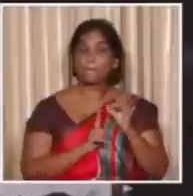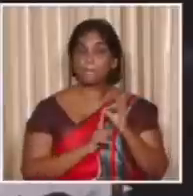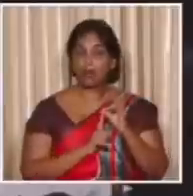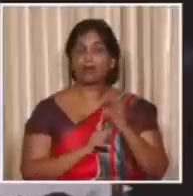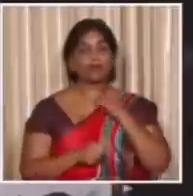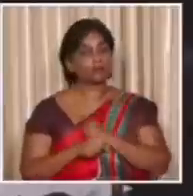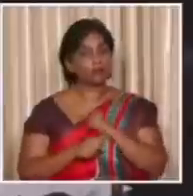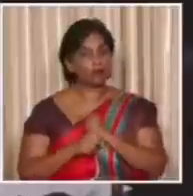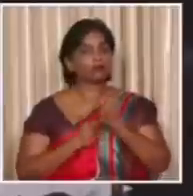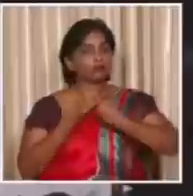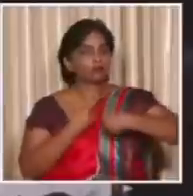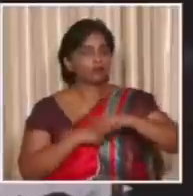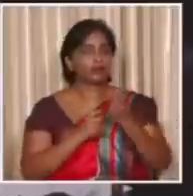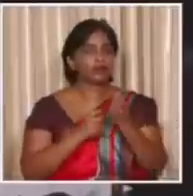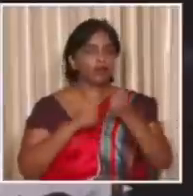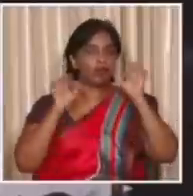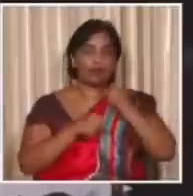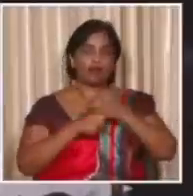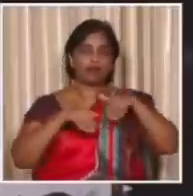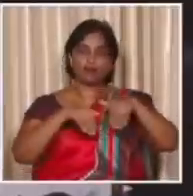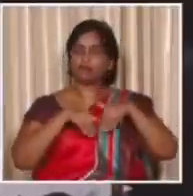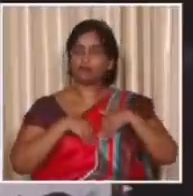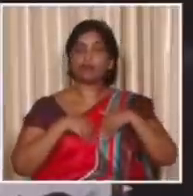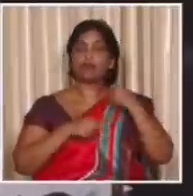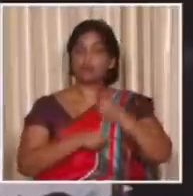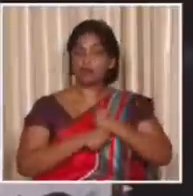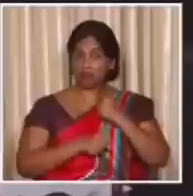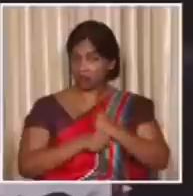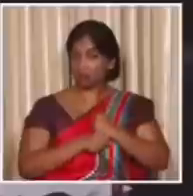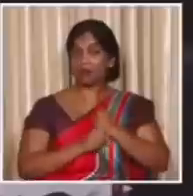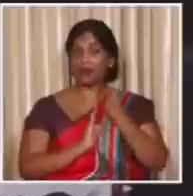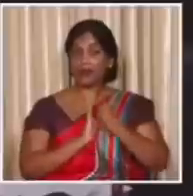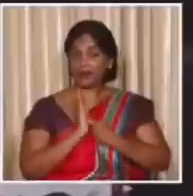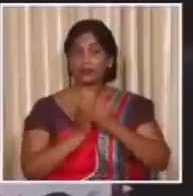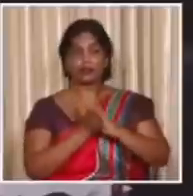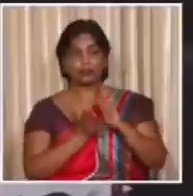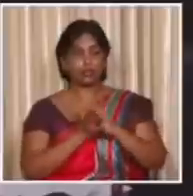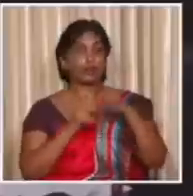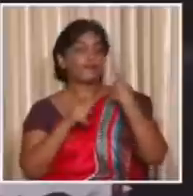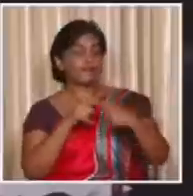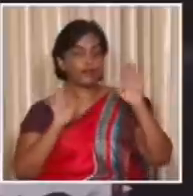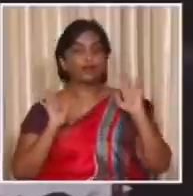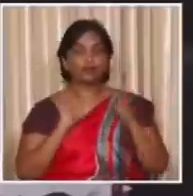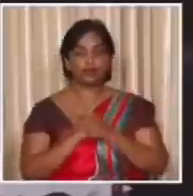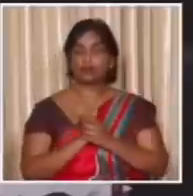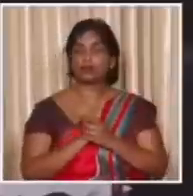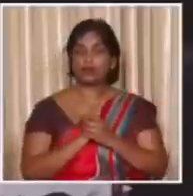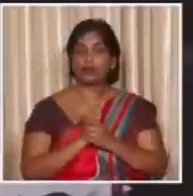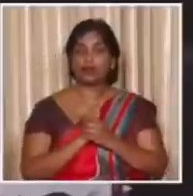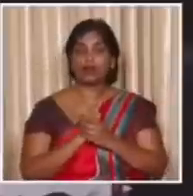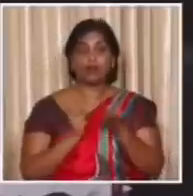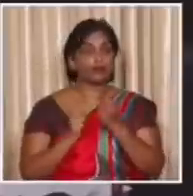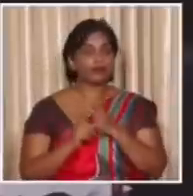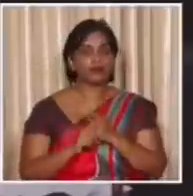රජය ක්‍රමානුකූලව ආර්ථිකෙන් අයින් වෙන්න ඕන රජය ක්‍රමානුකූලව නීතිය සහ සේවා සැපයීම පමණ සීමා වෙන්න ඕන ඒකල තමයි ලිබරල්